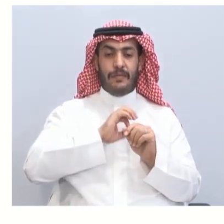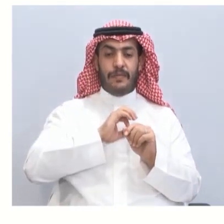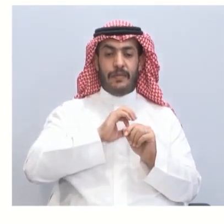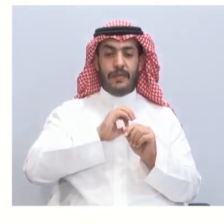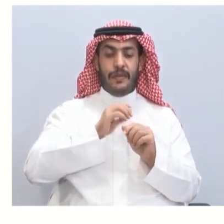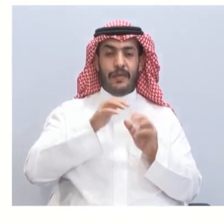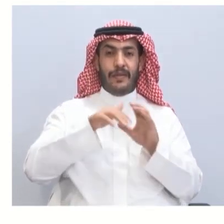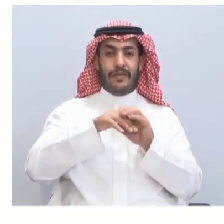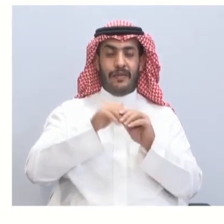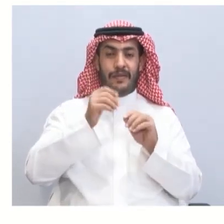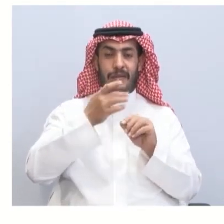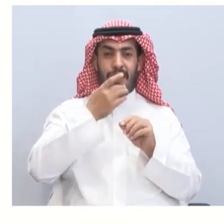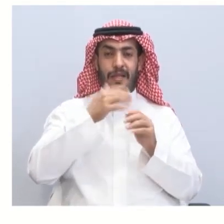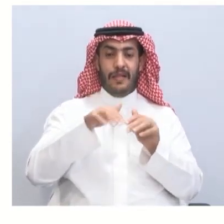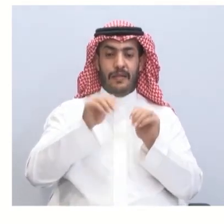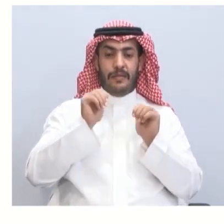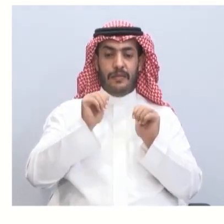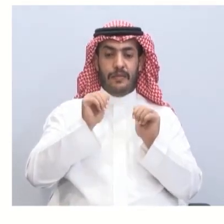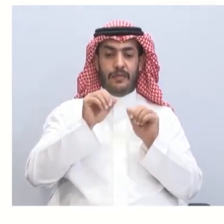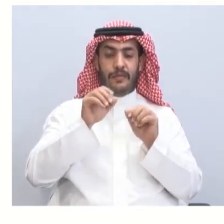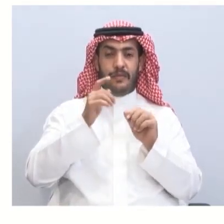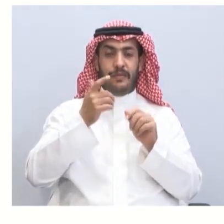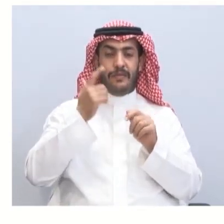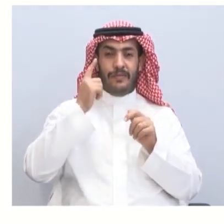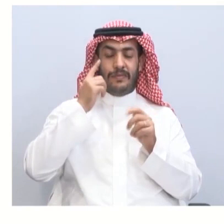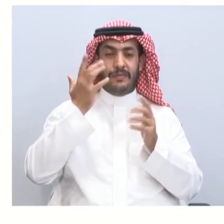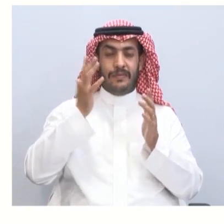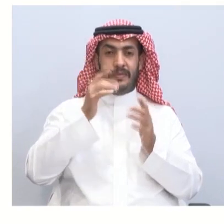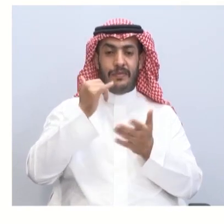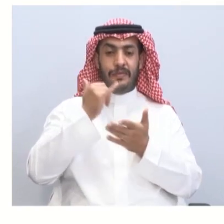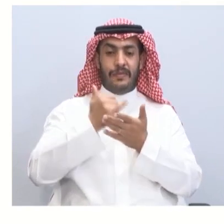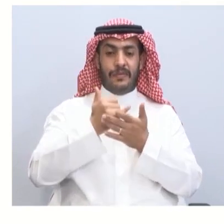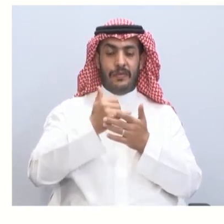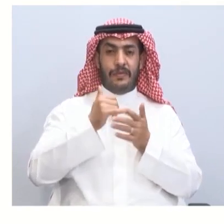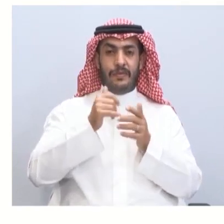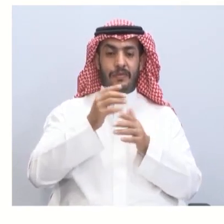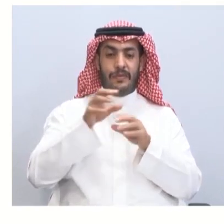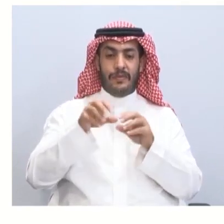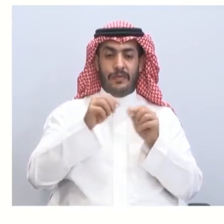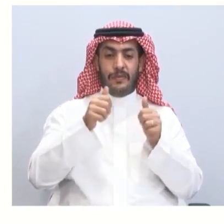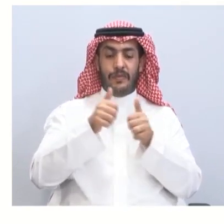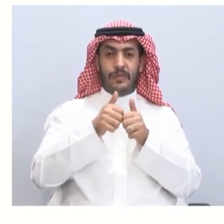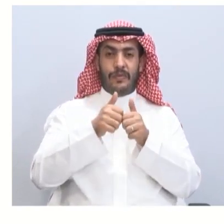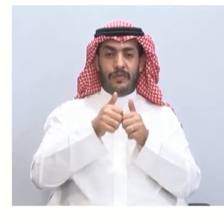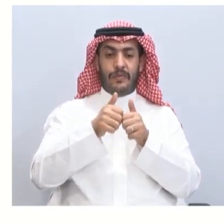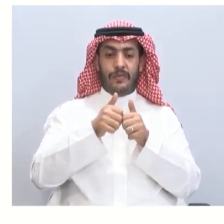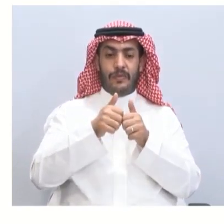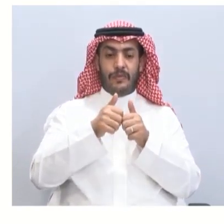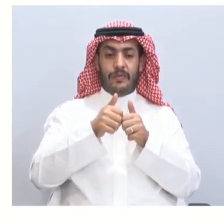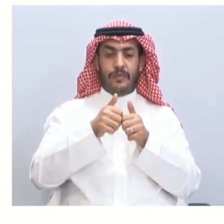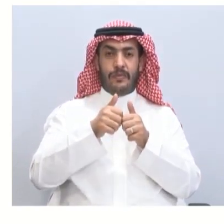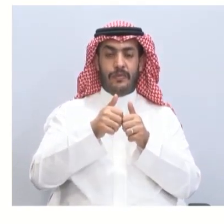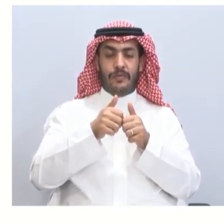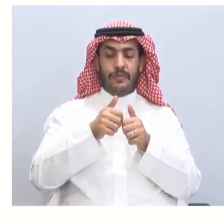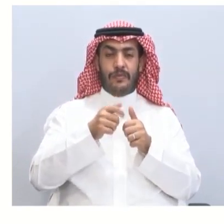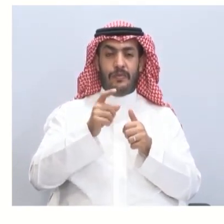حينما غادر الرياض موقفا حكيما انتقل باسرته كما ذكرت